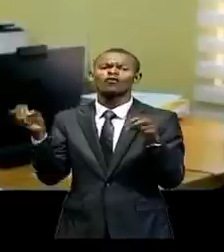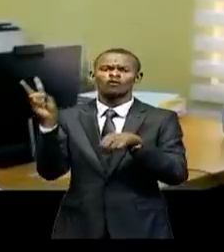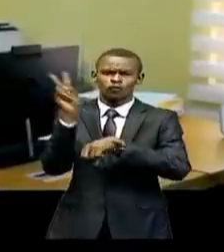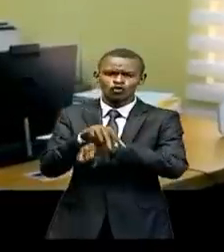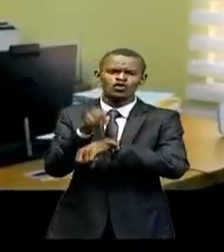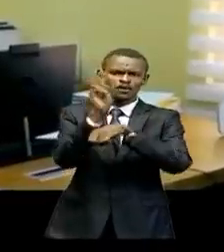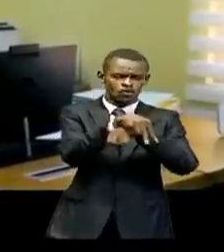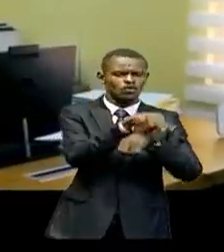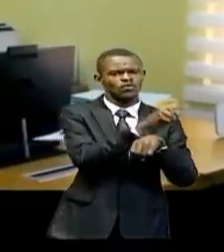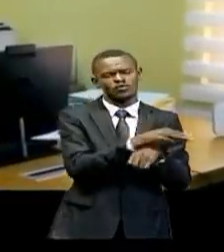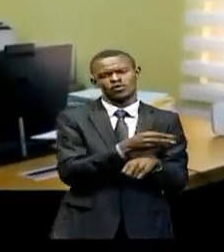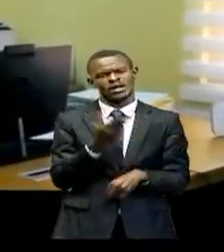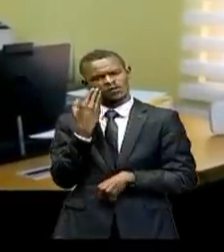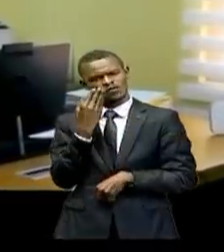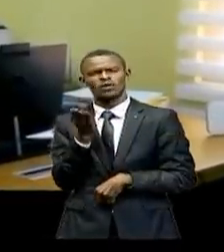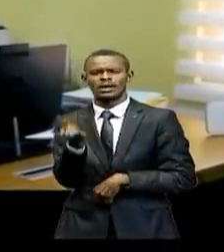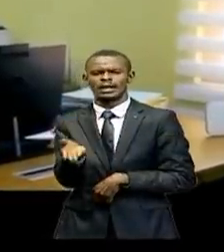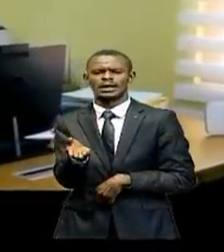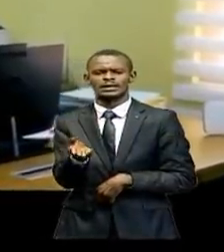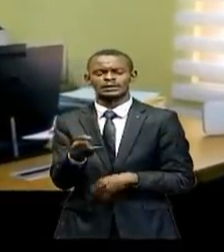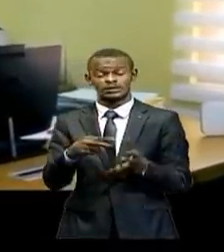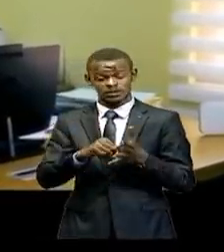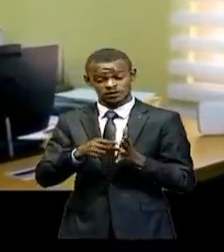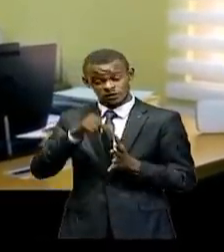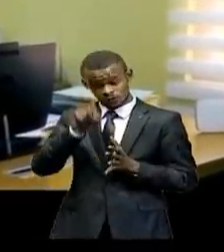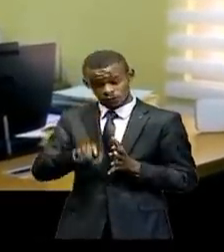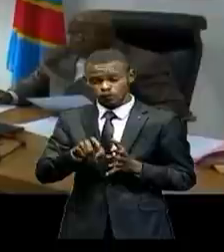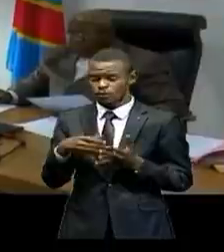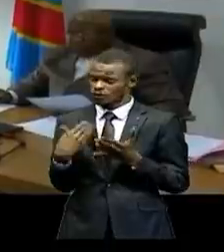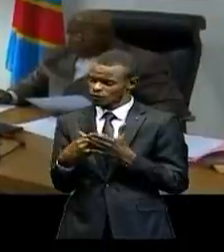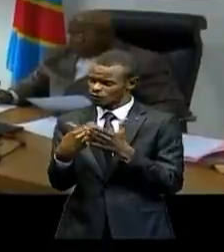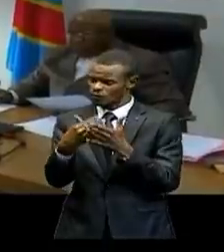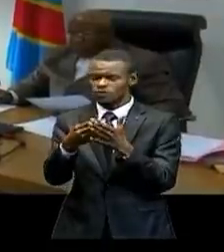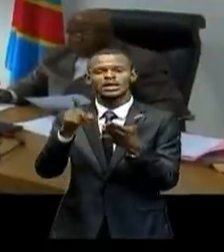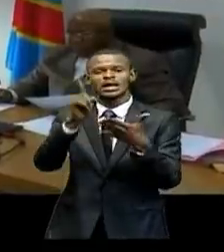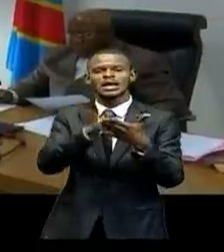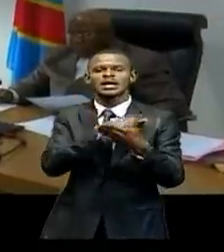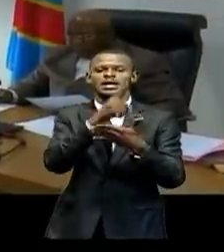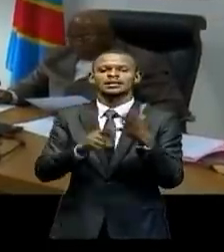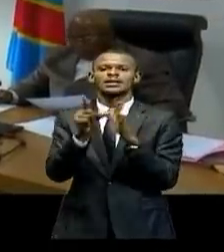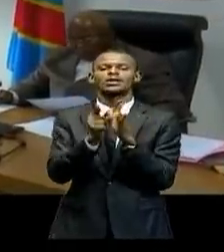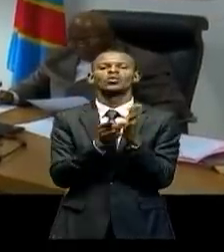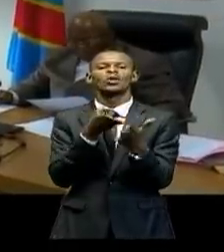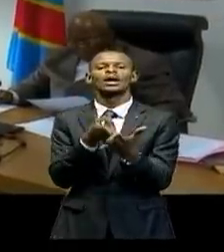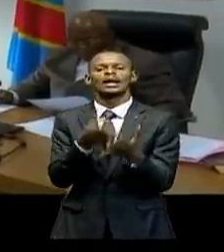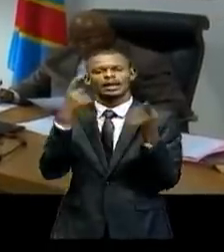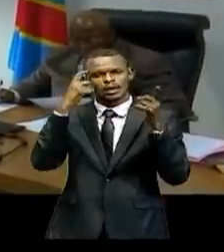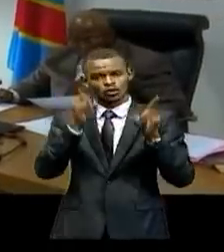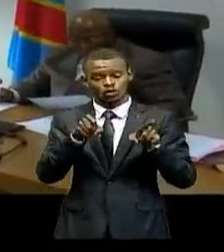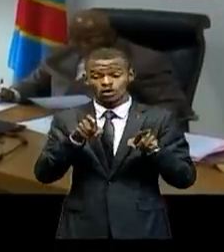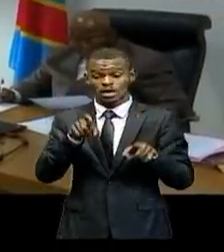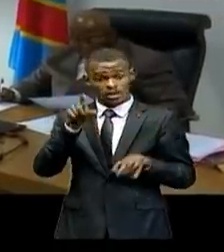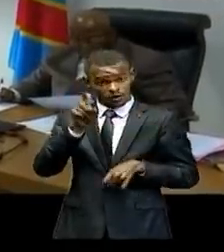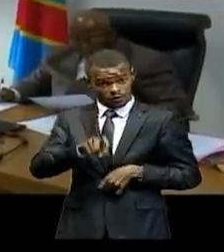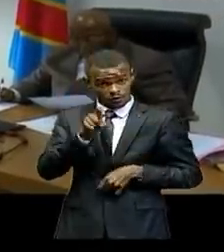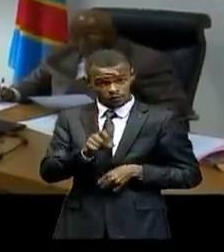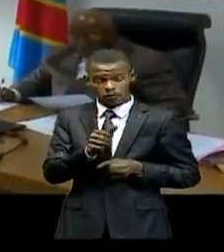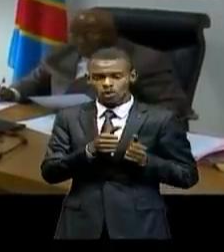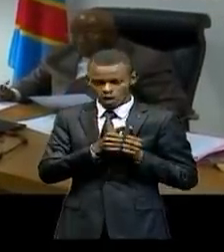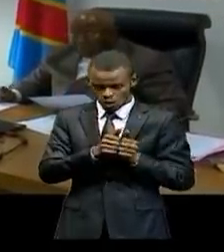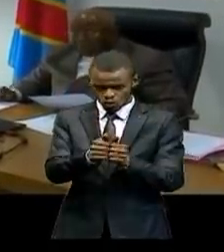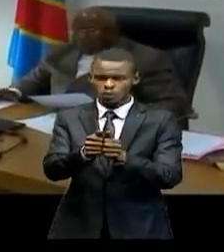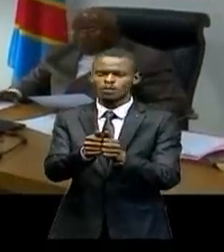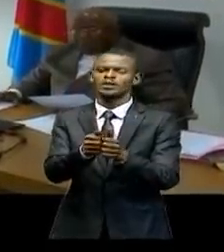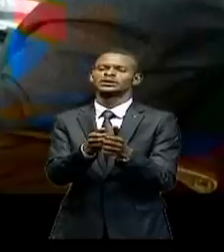contrats ont été relevées et requièrent de ces faits son annulation et un accompagnement du dossier par le